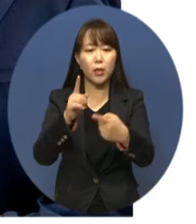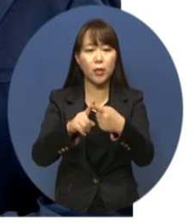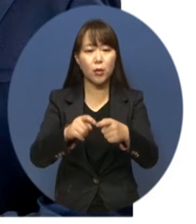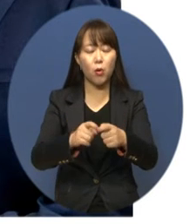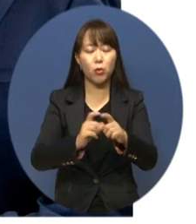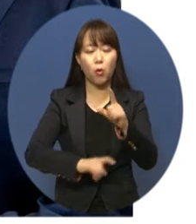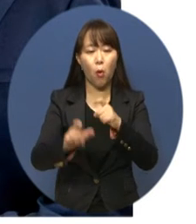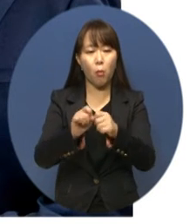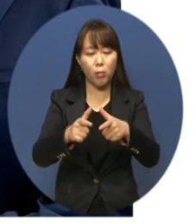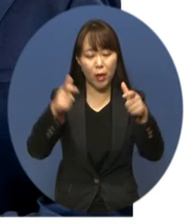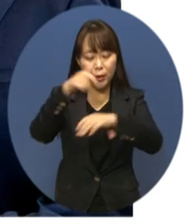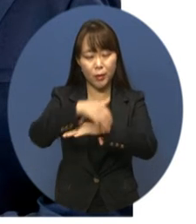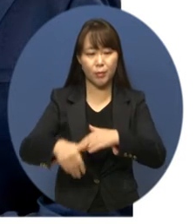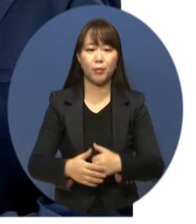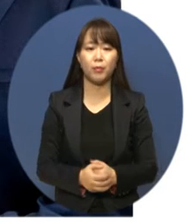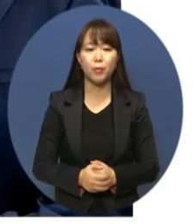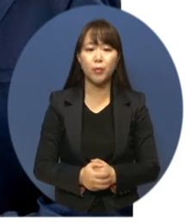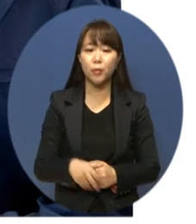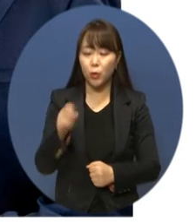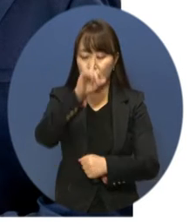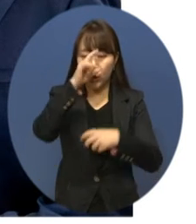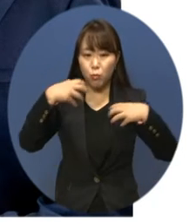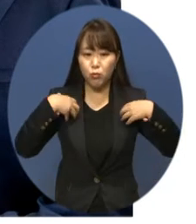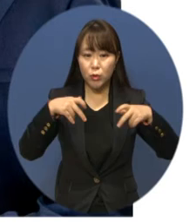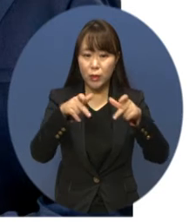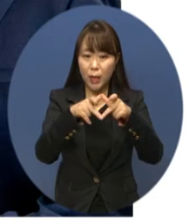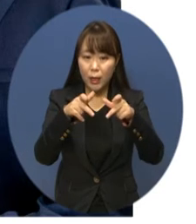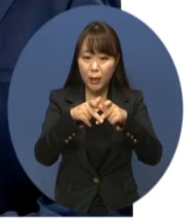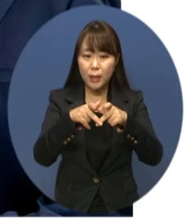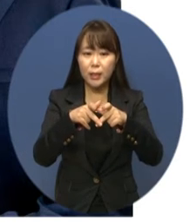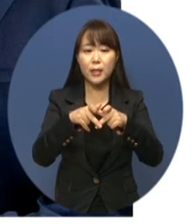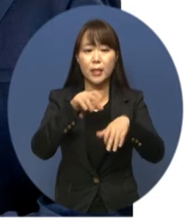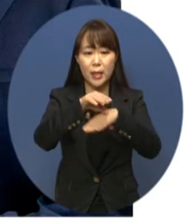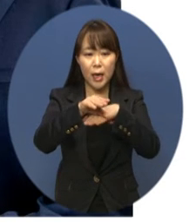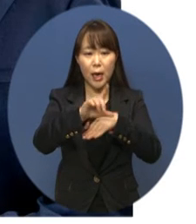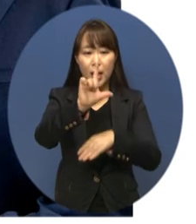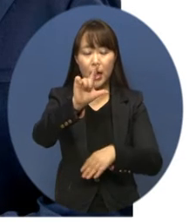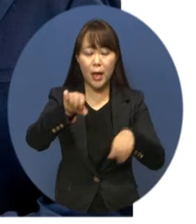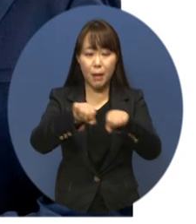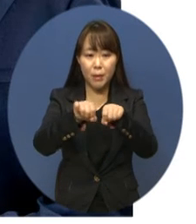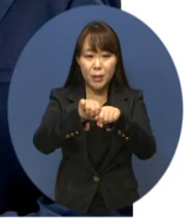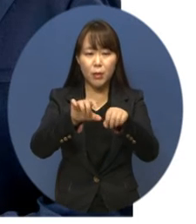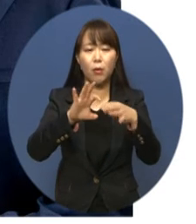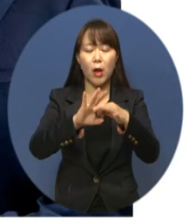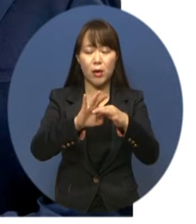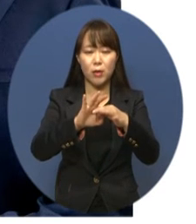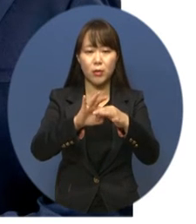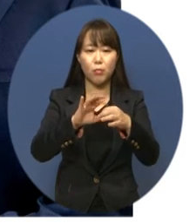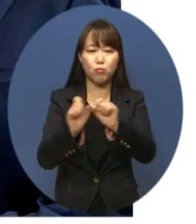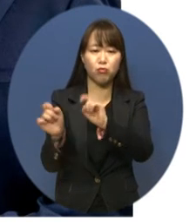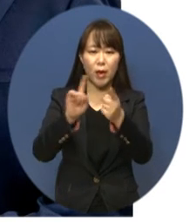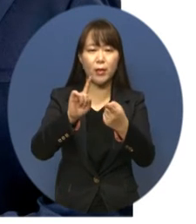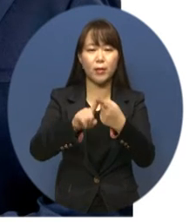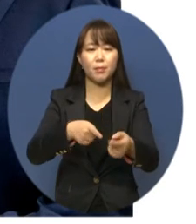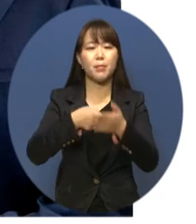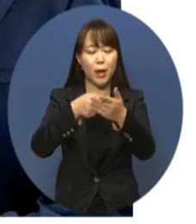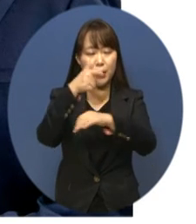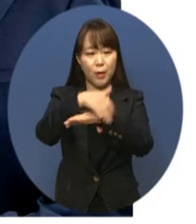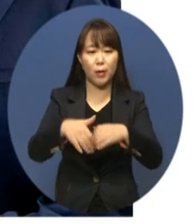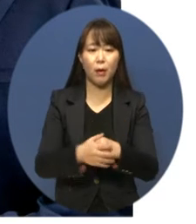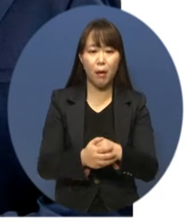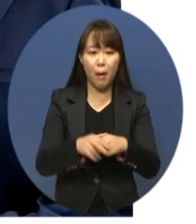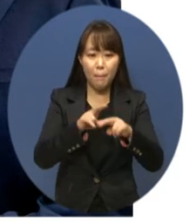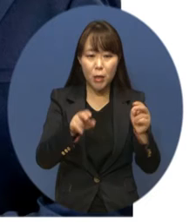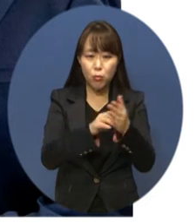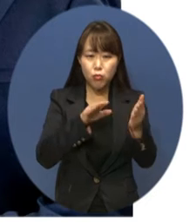계획입니다 또한 정부의 장애인차량 lpg 지원 제도 부활을 건의할 방침입니다 폐지